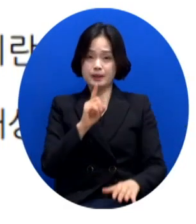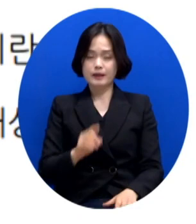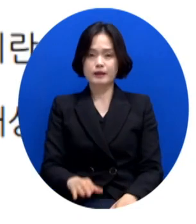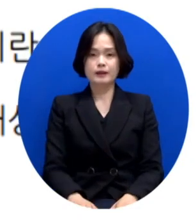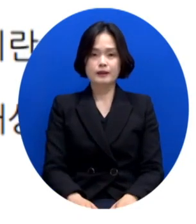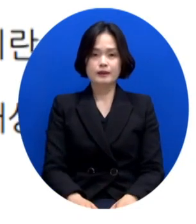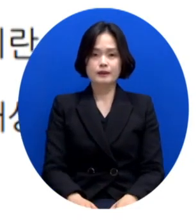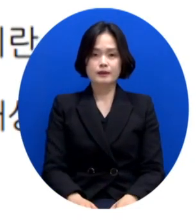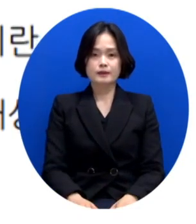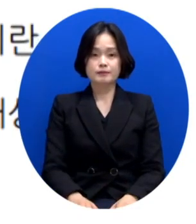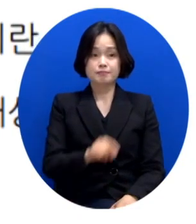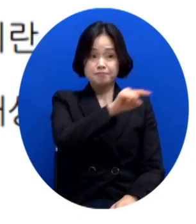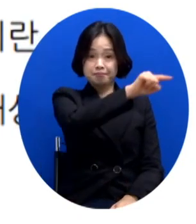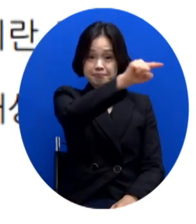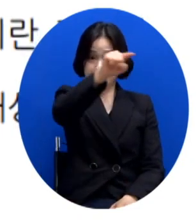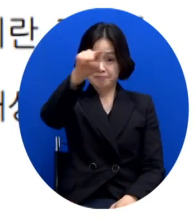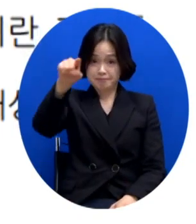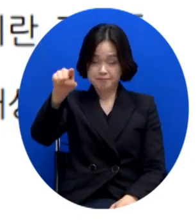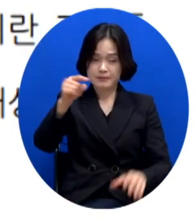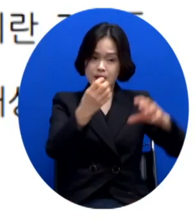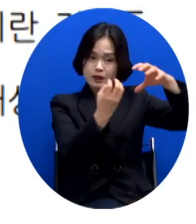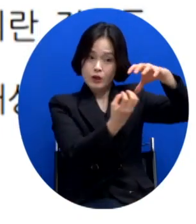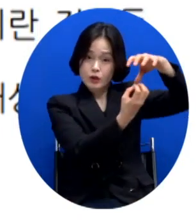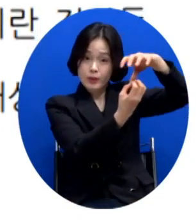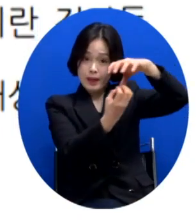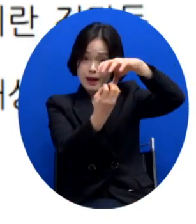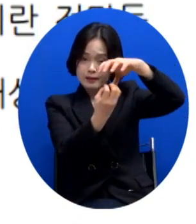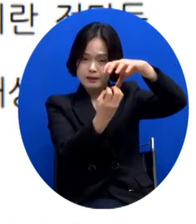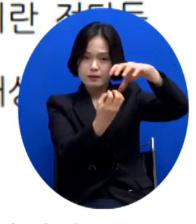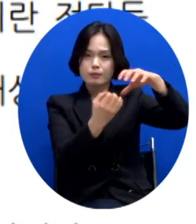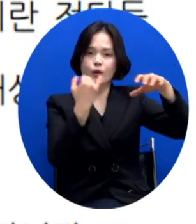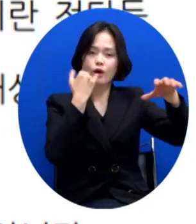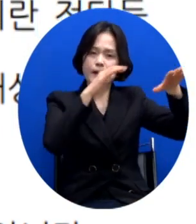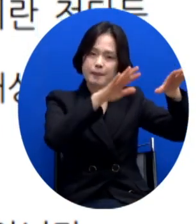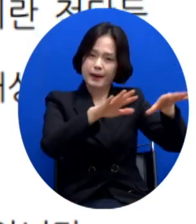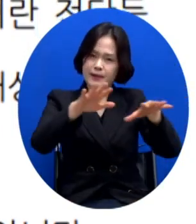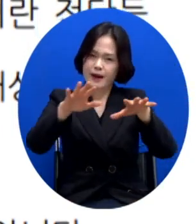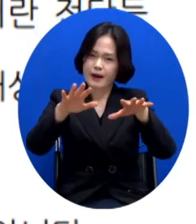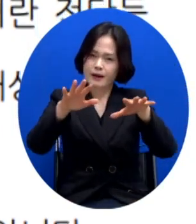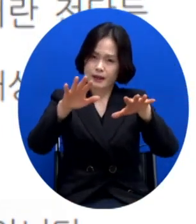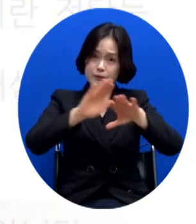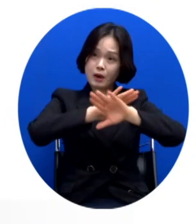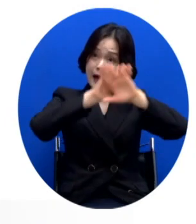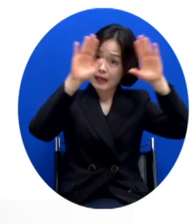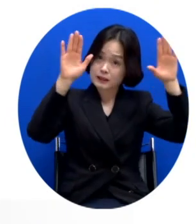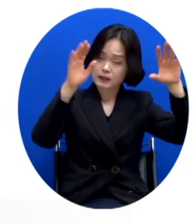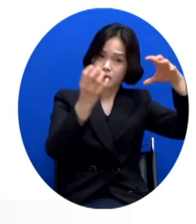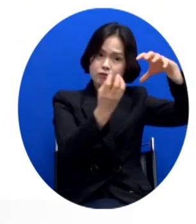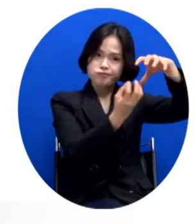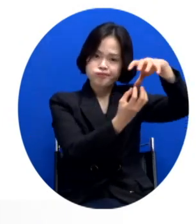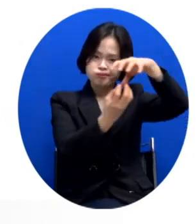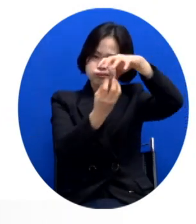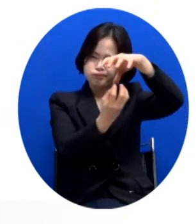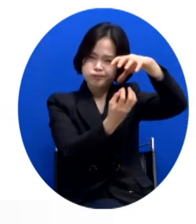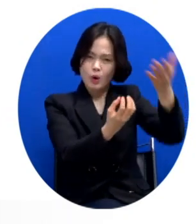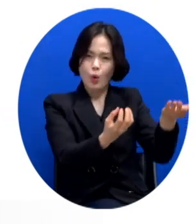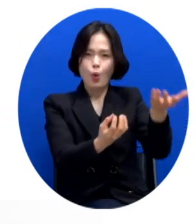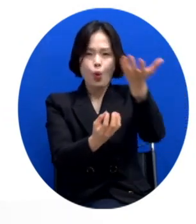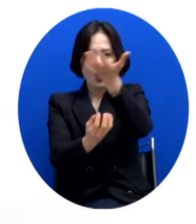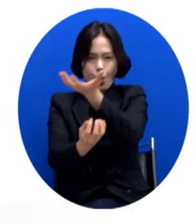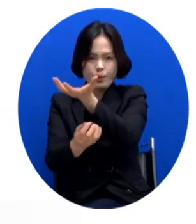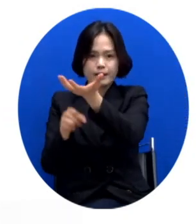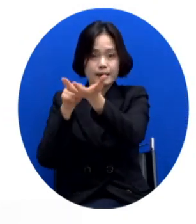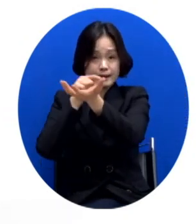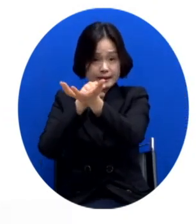이어 제 3국을 거치는 전단 등 a 동일한 기류와 해류 등 자연적 요인으로 제 3국 영역 또는 0